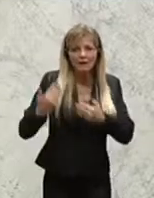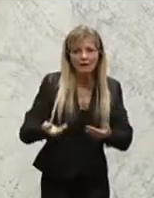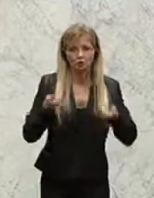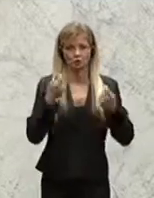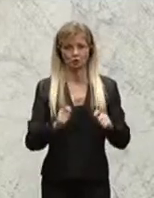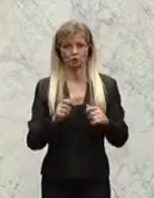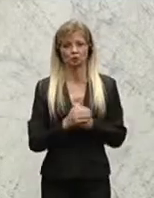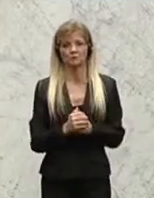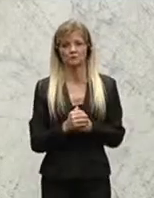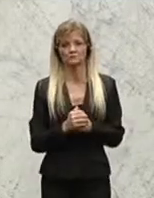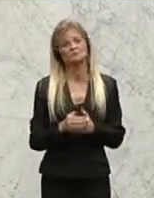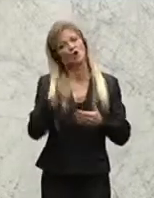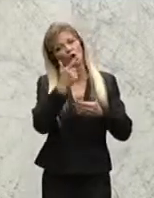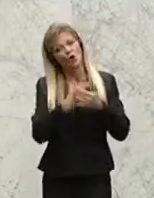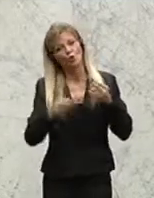und